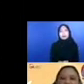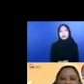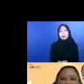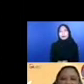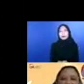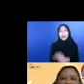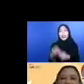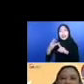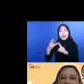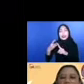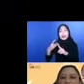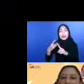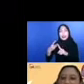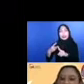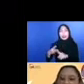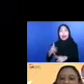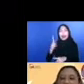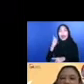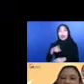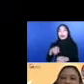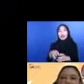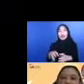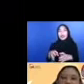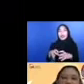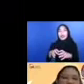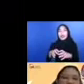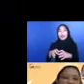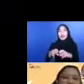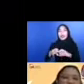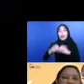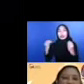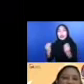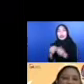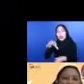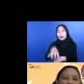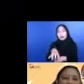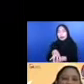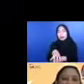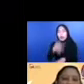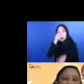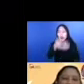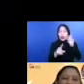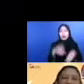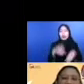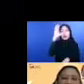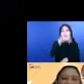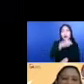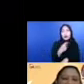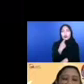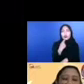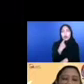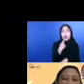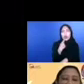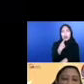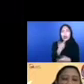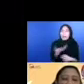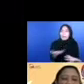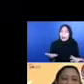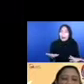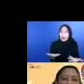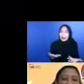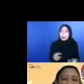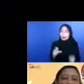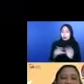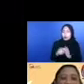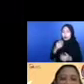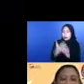institusinya harus dikenal, produknya harus sesuai dengan kebutuhan. Calon nasabahnya harus merasa aman dan